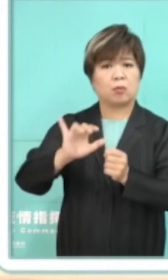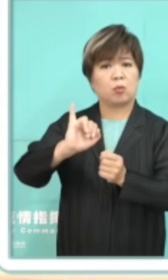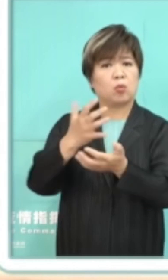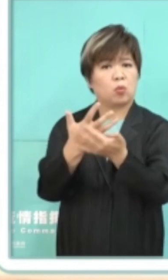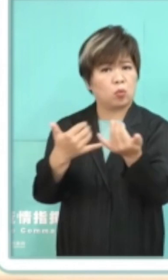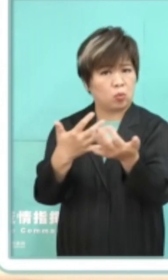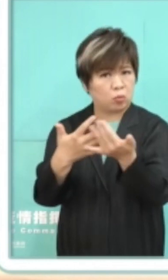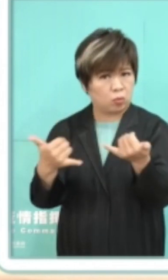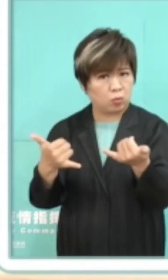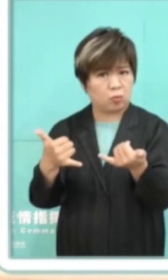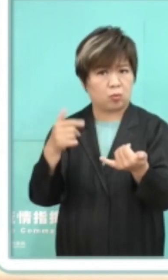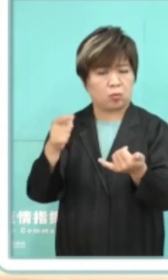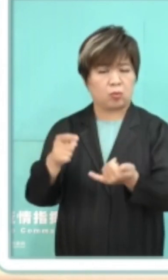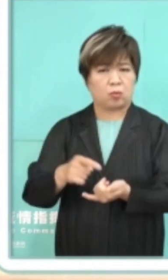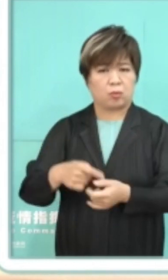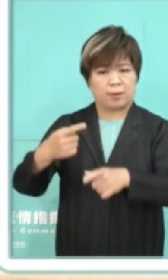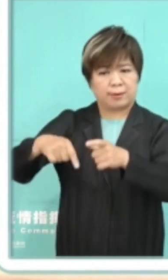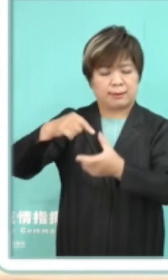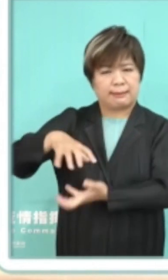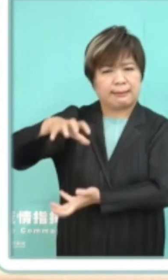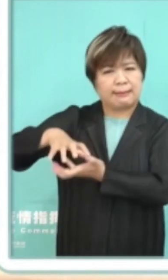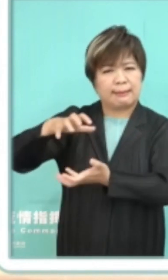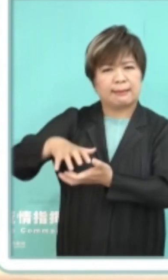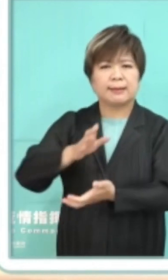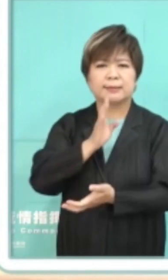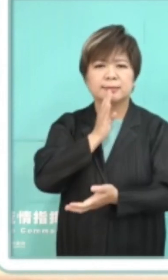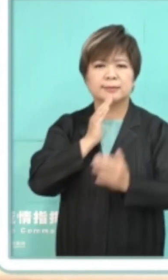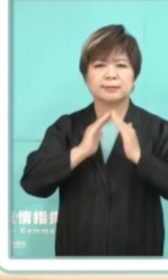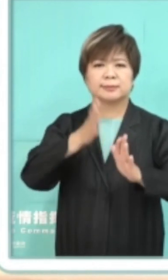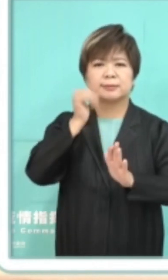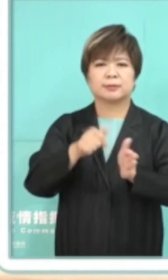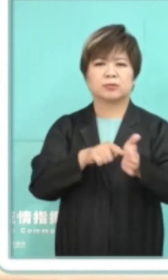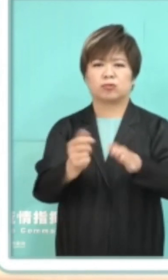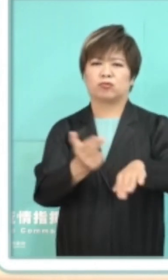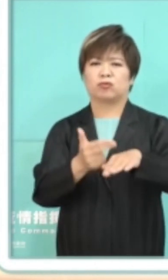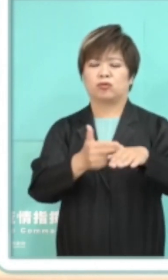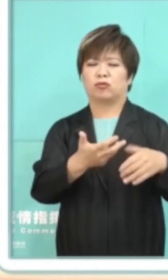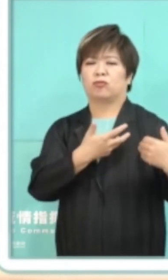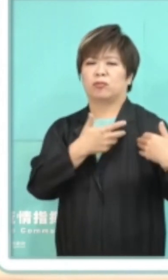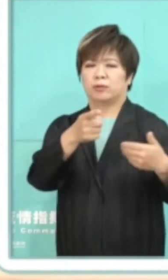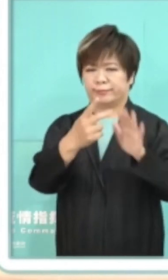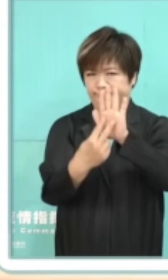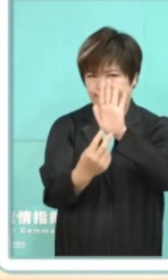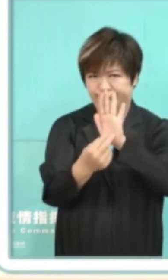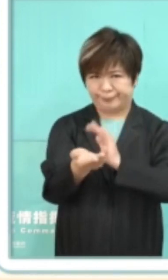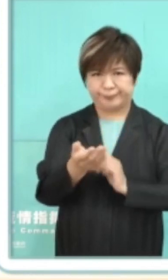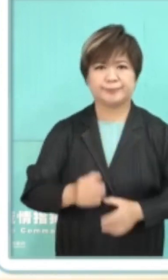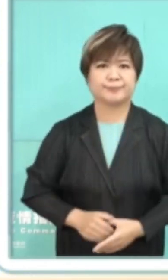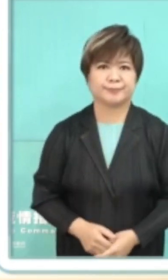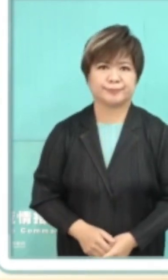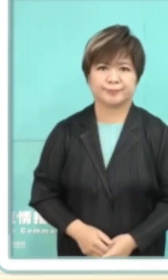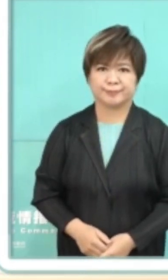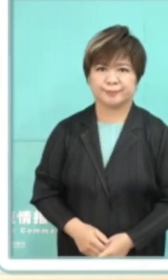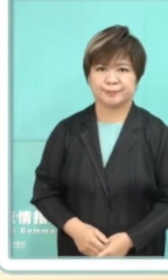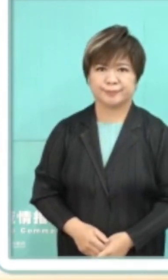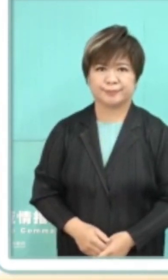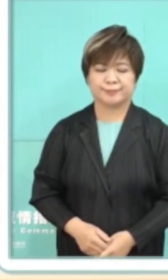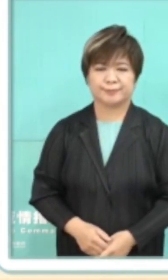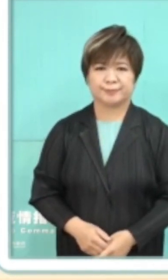位女学生，这个是叶克膜，这个是市长的一个专长，我们请市长来说明。